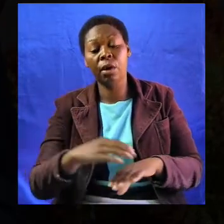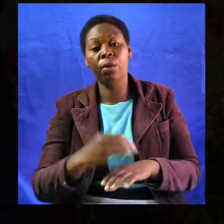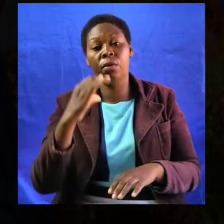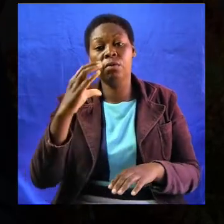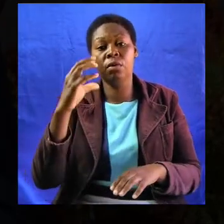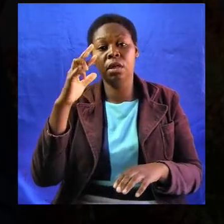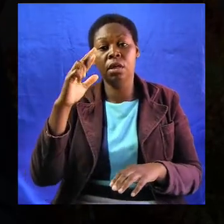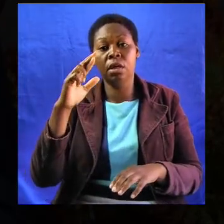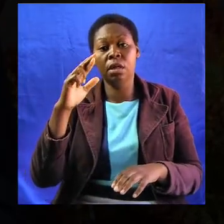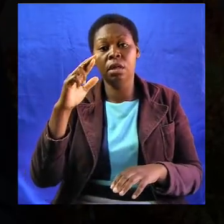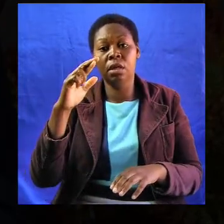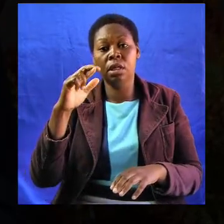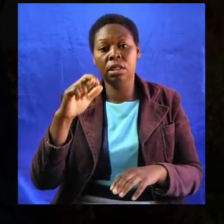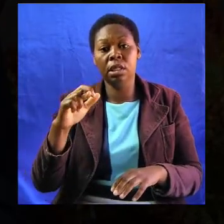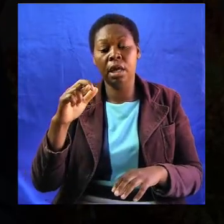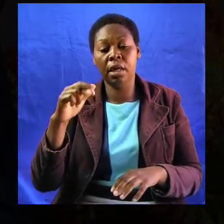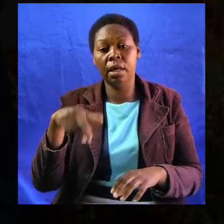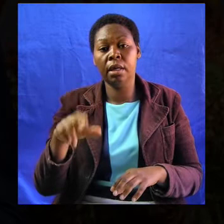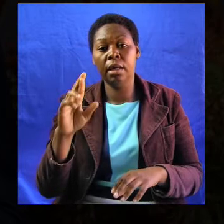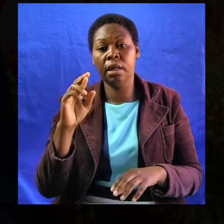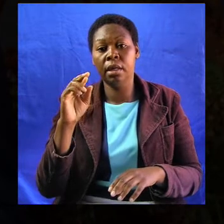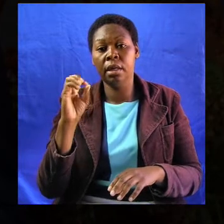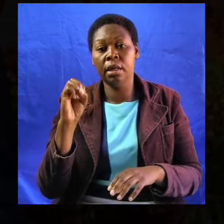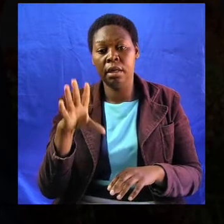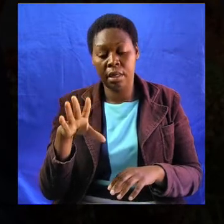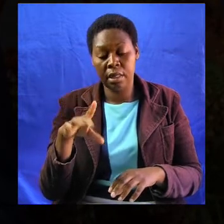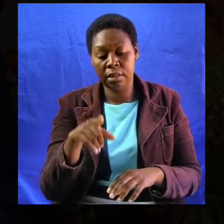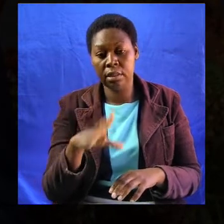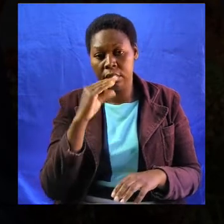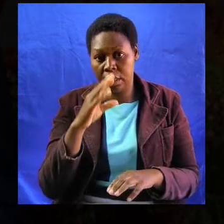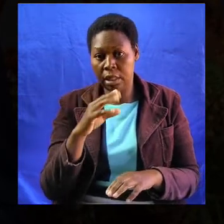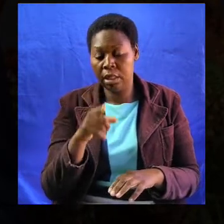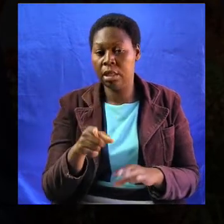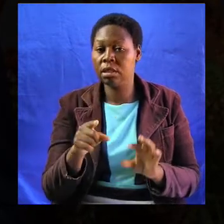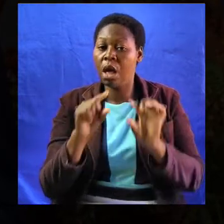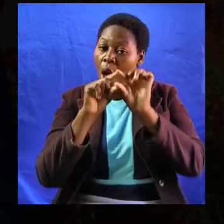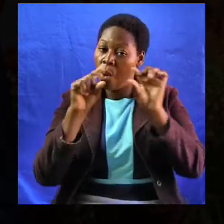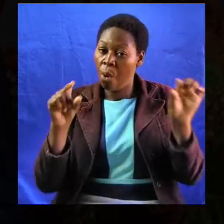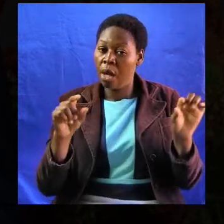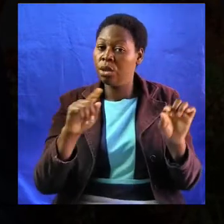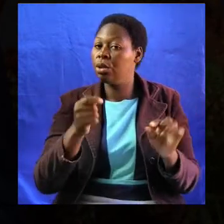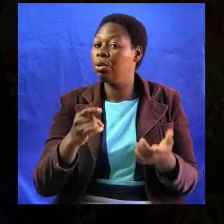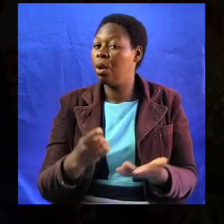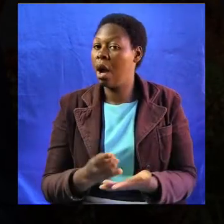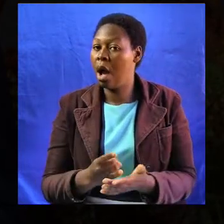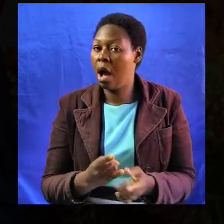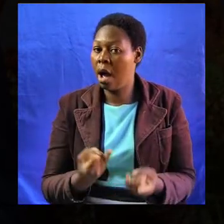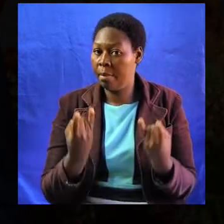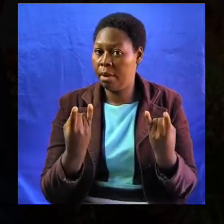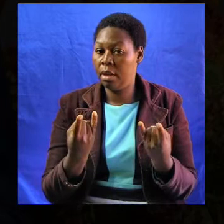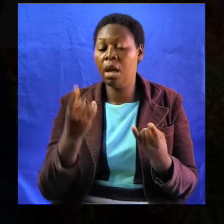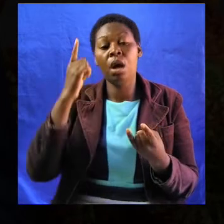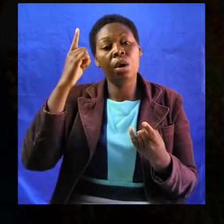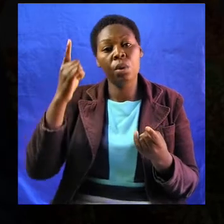wePezhia kuti shoko raJehovha rakarepwa nomuromo waJeremiah riti Jehovha wakamutsa mweya waKoreshi mambo